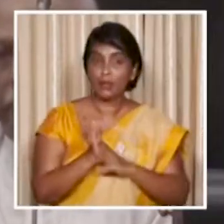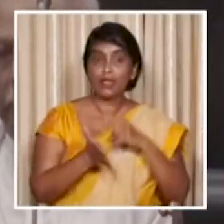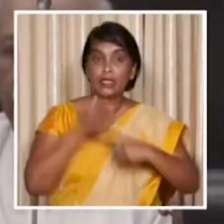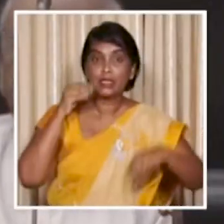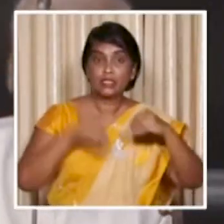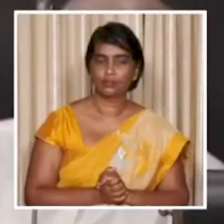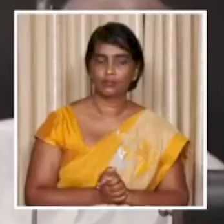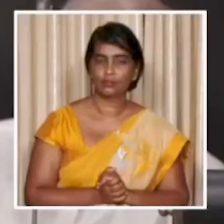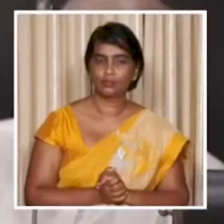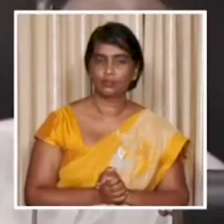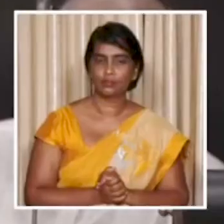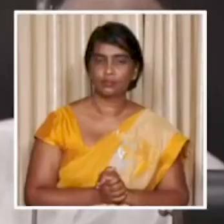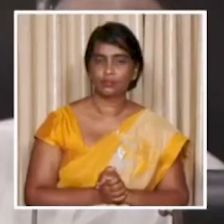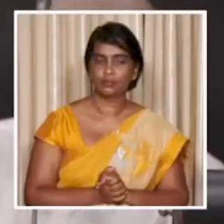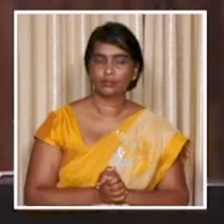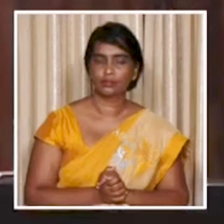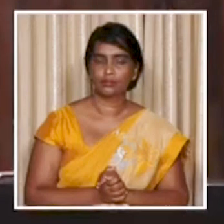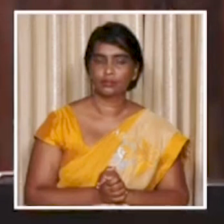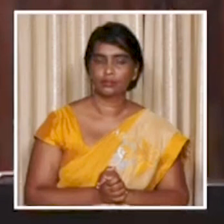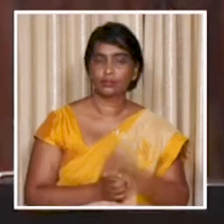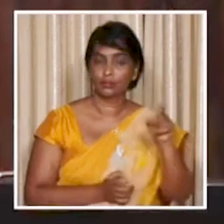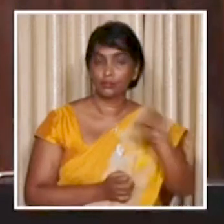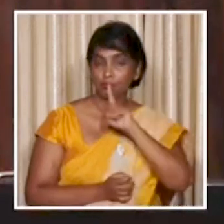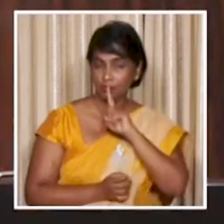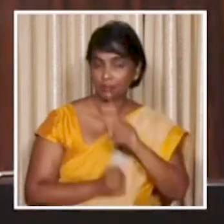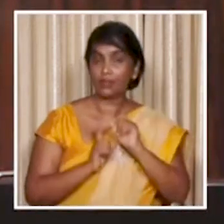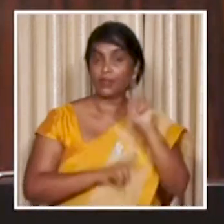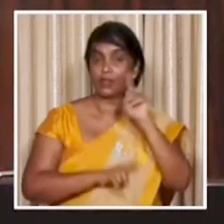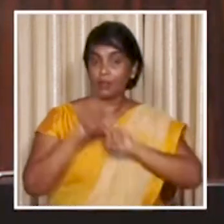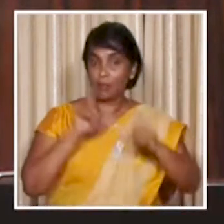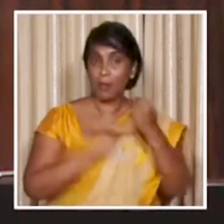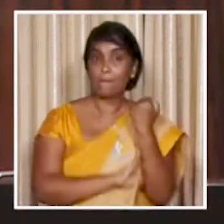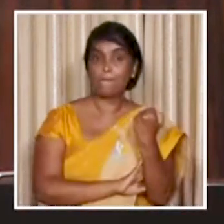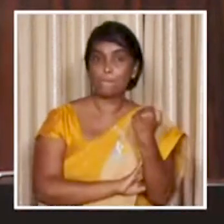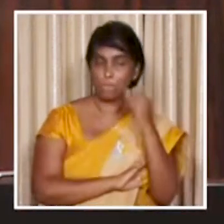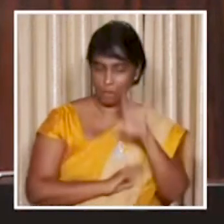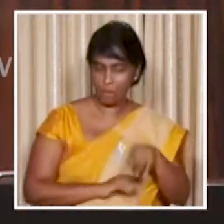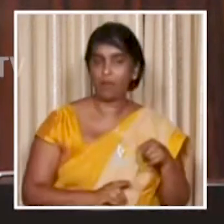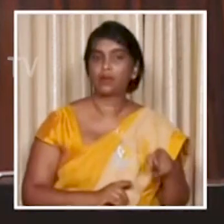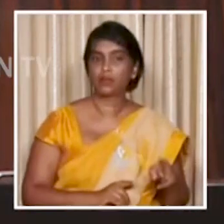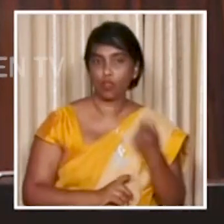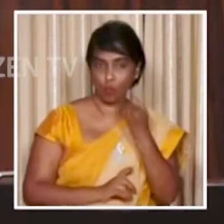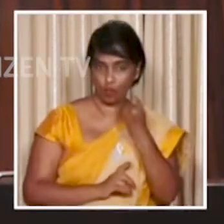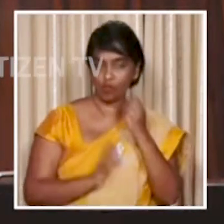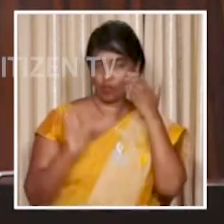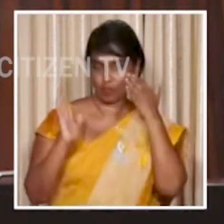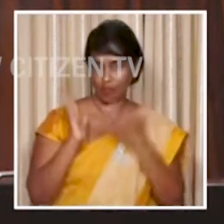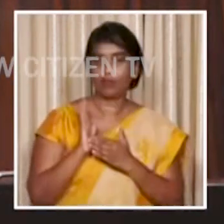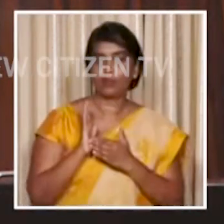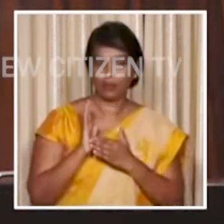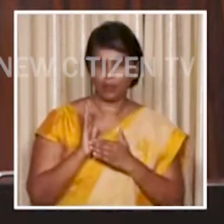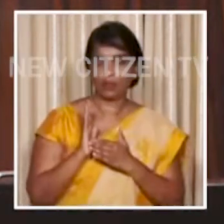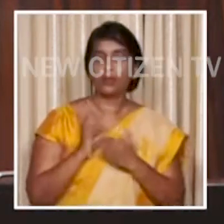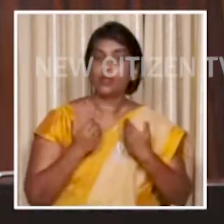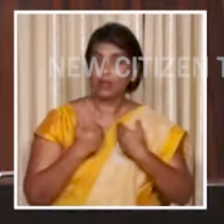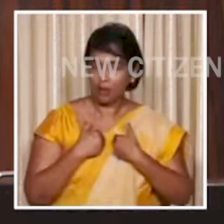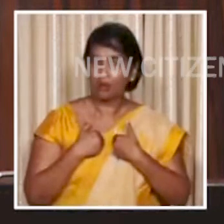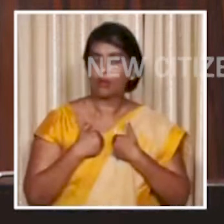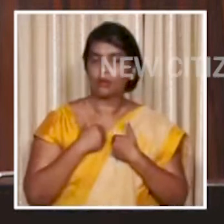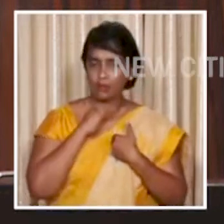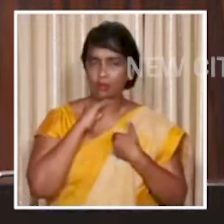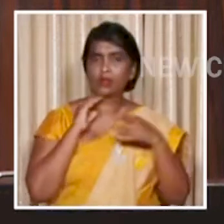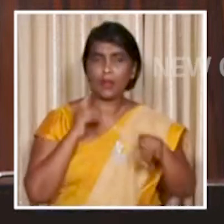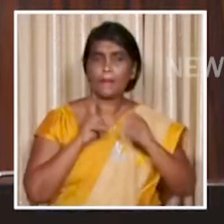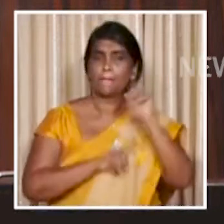තියන්න දිනියක් දාලා නෑ. මෙතුමා කිව්වා පාර්ලිමේන්තුවටයි බලේ තියෙන්නේ කියලා මුදල් සම්බන්ධයෙන්. ඒකයි අපි